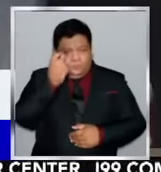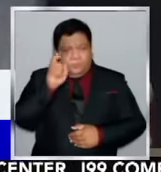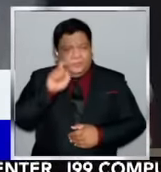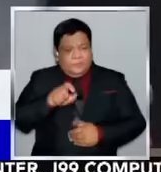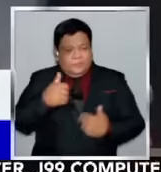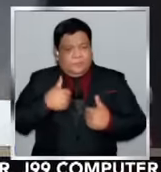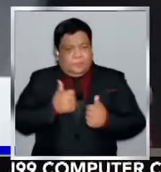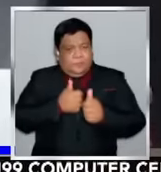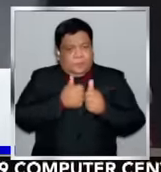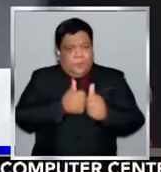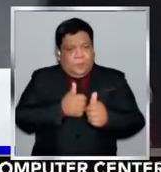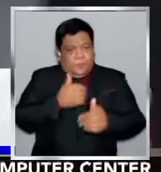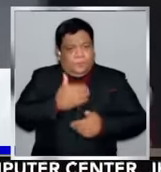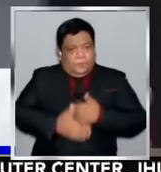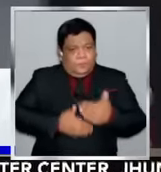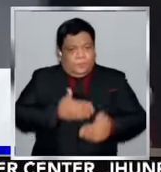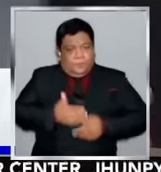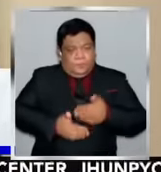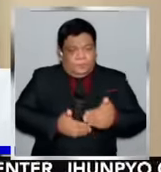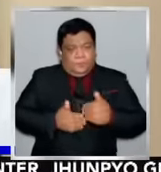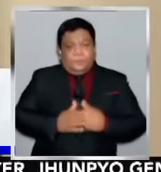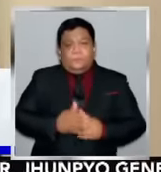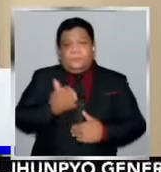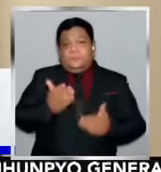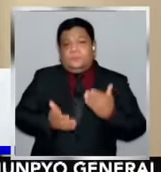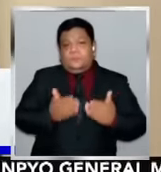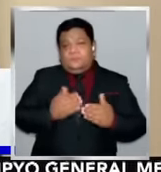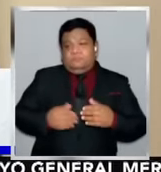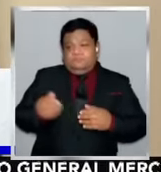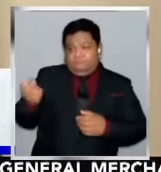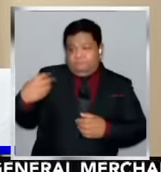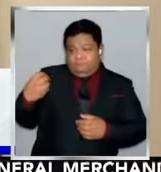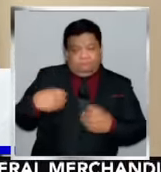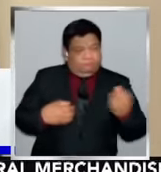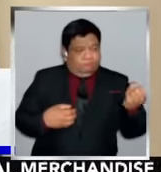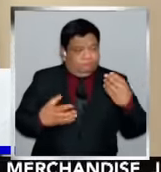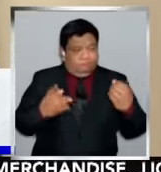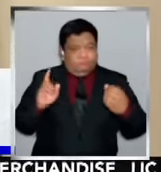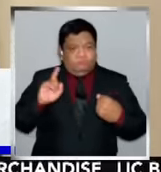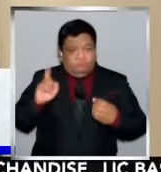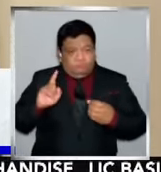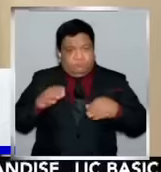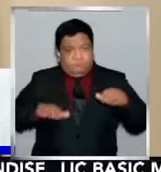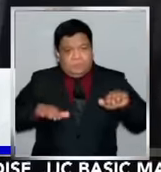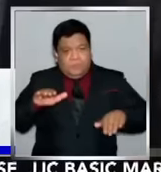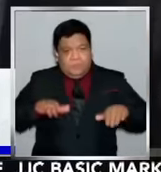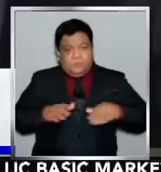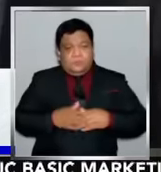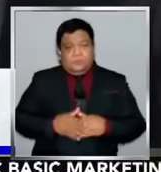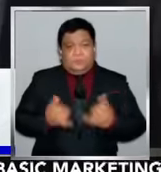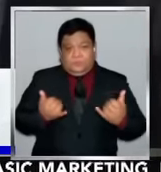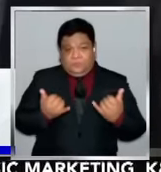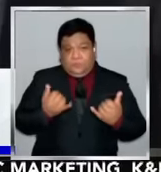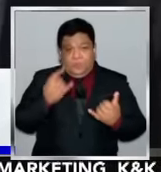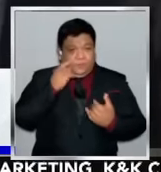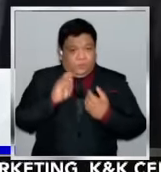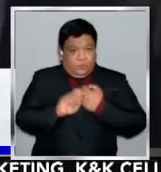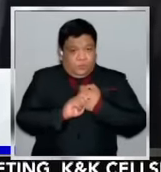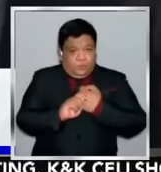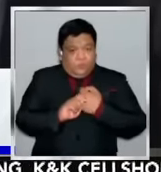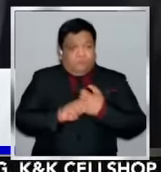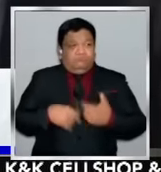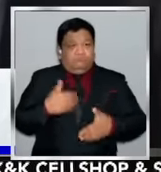dapat maririnig natin yung sinasabi ng kabila. But for the meantime, para talagang dire-diretso ito at walang bahid ng